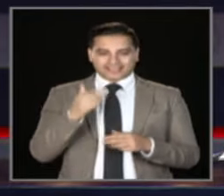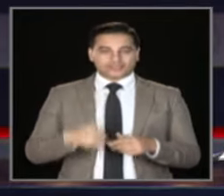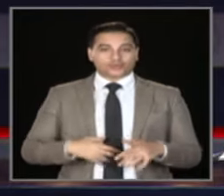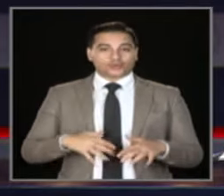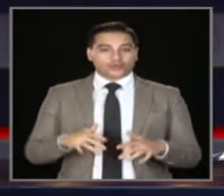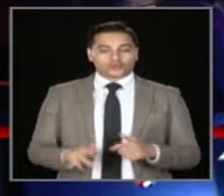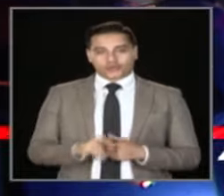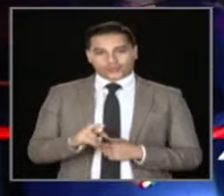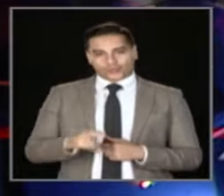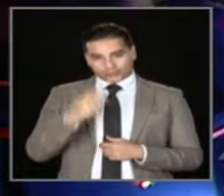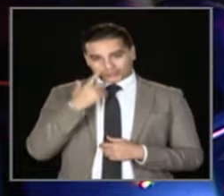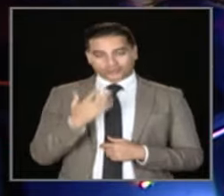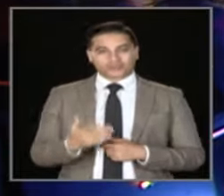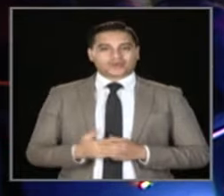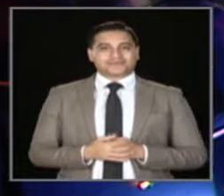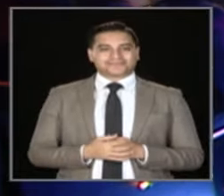والسؤال